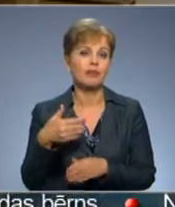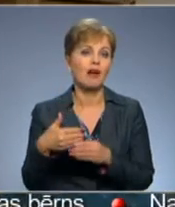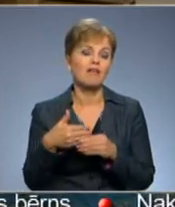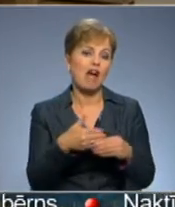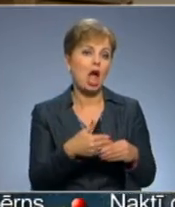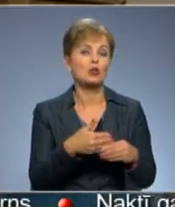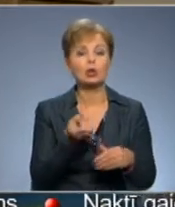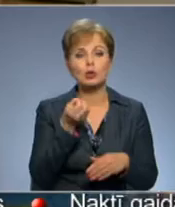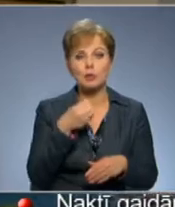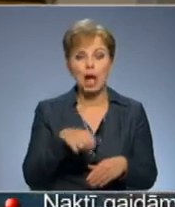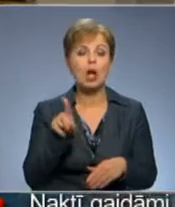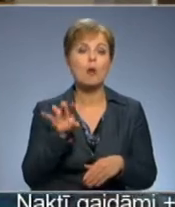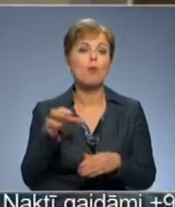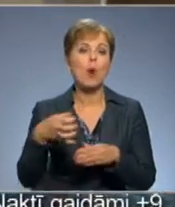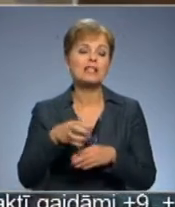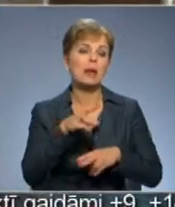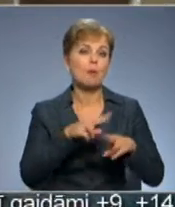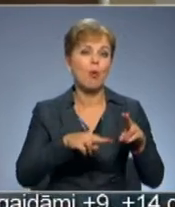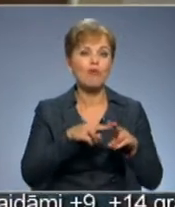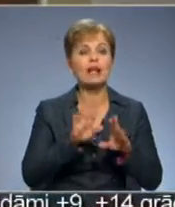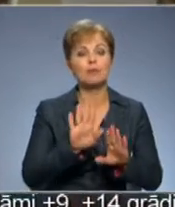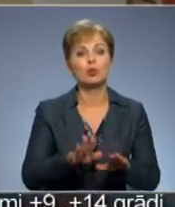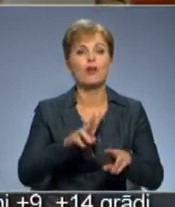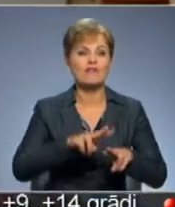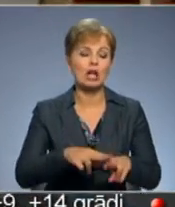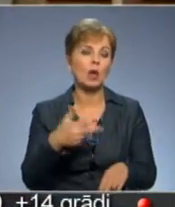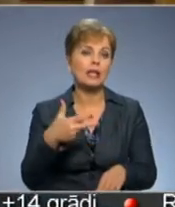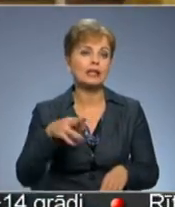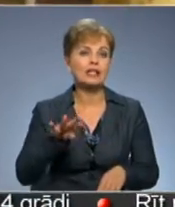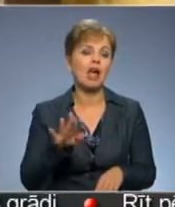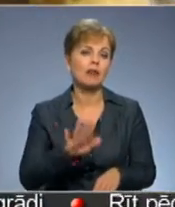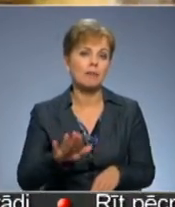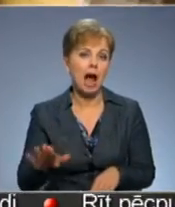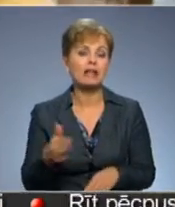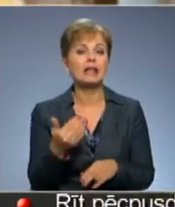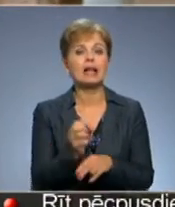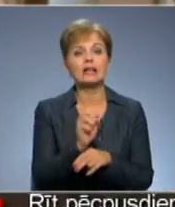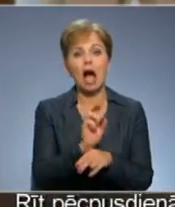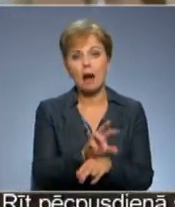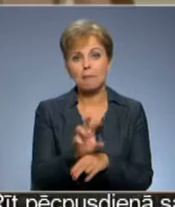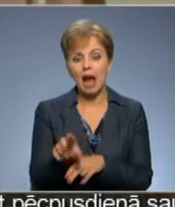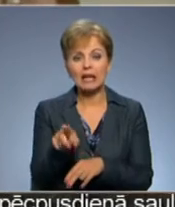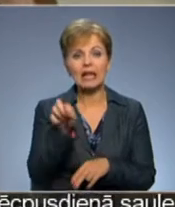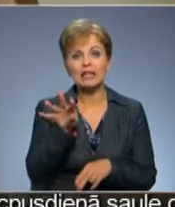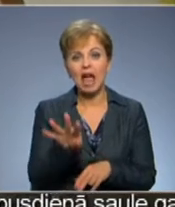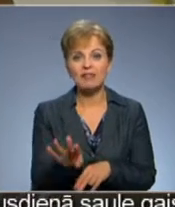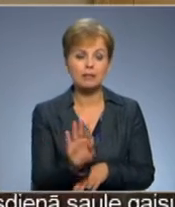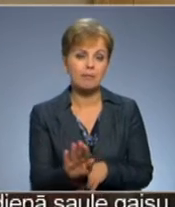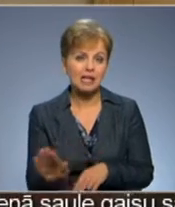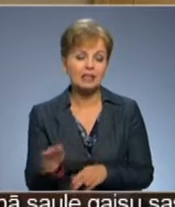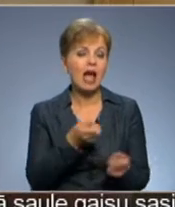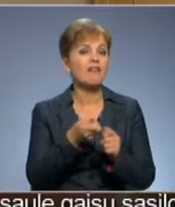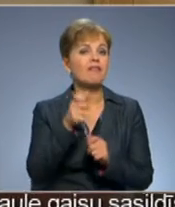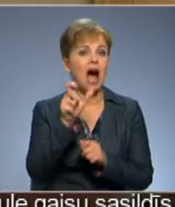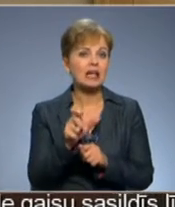bērnudārzu. Pociema bērnudārzs būvēts, lai tajā būtu vieta 39 bērniem. Šobrīd to apmeklē 19 audzēkņi, tomēr vadītāji vērtē,